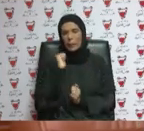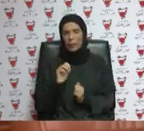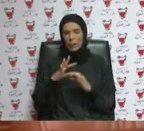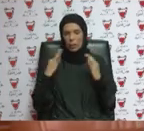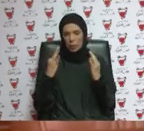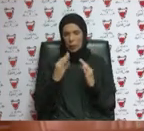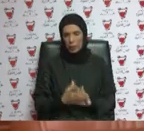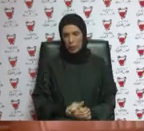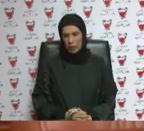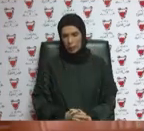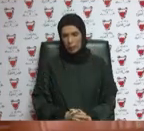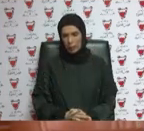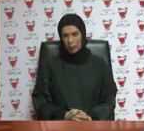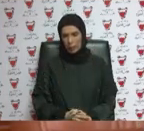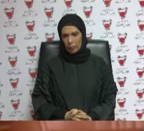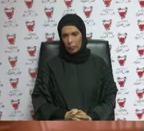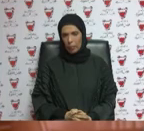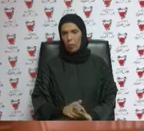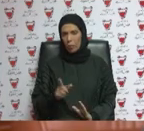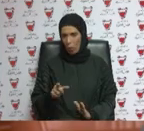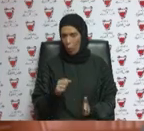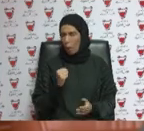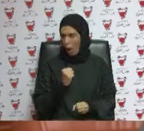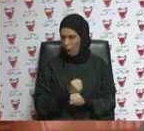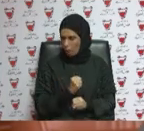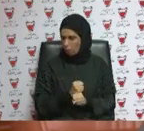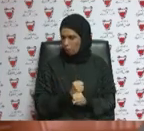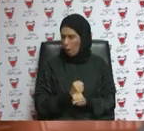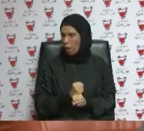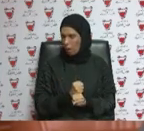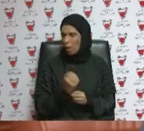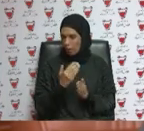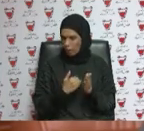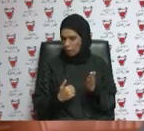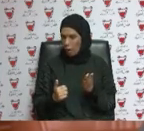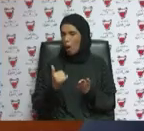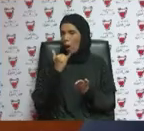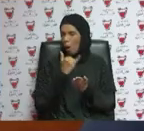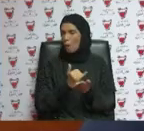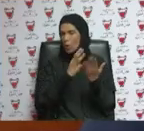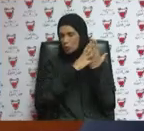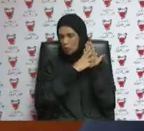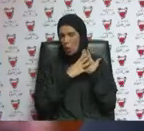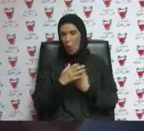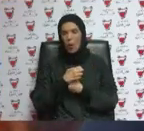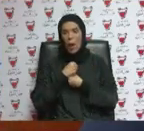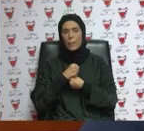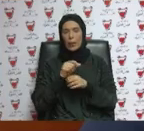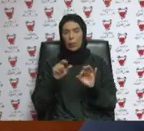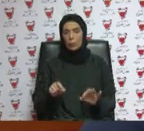التأمينات؟ هم أيضا لهم دور اقتصادي وعلينا مسؤولية اجتماعية أن نحميهم. فأتمنى من الأخ